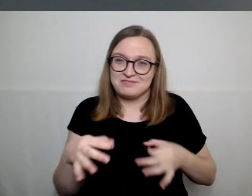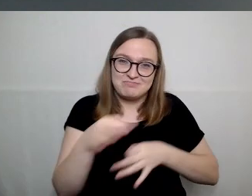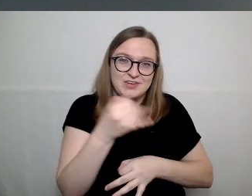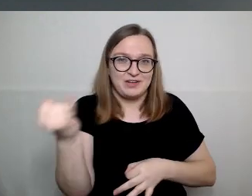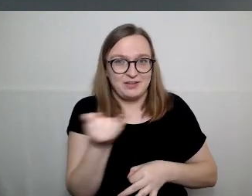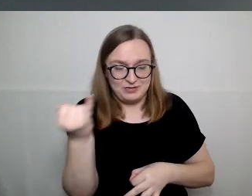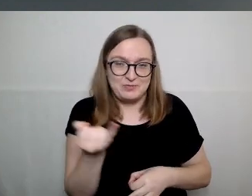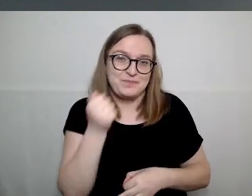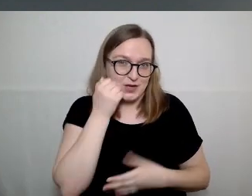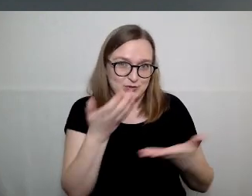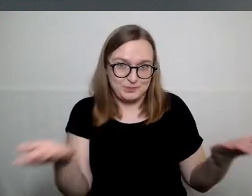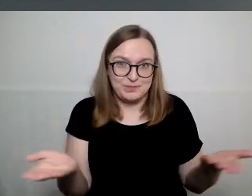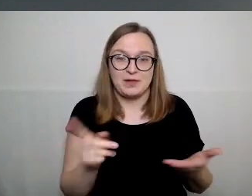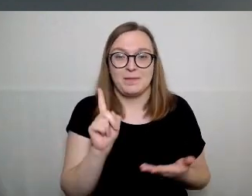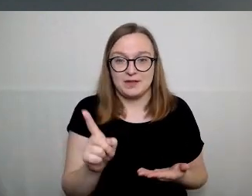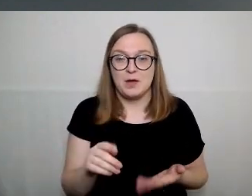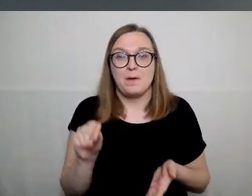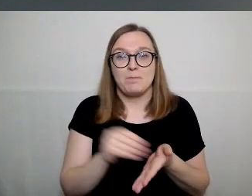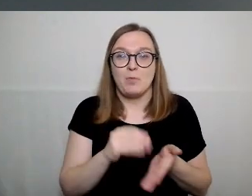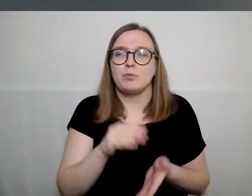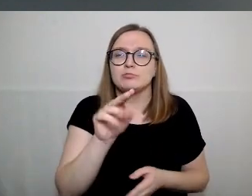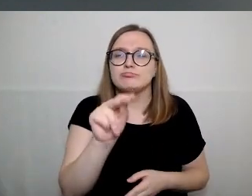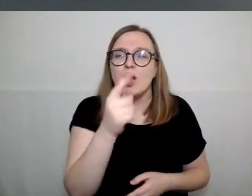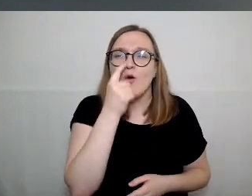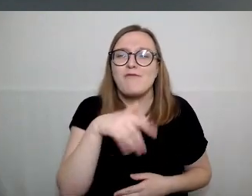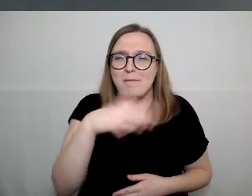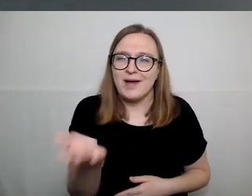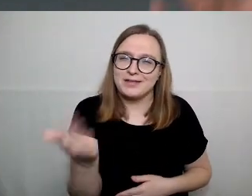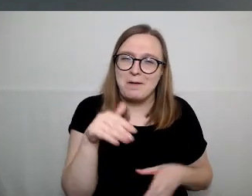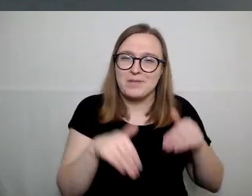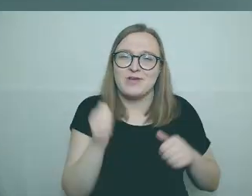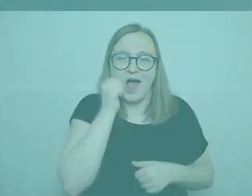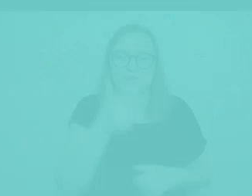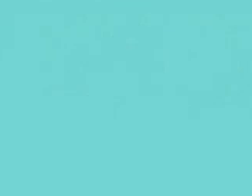ar antipatiški, bet dar kartą kovo 5-ąją. Ačiū jums, kad žiūrėjote, sudie.